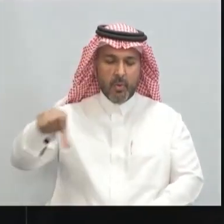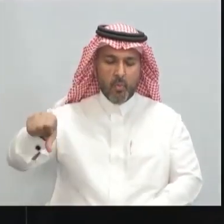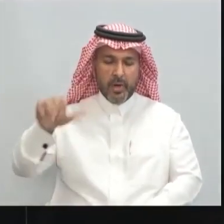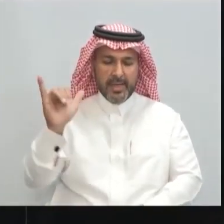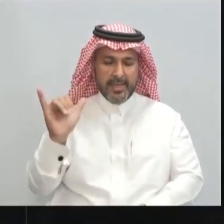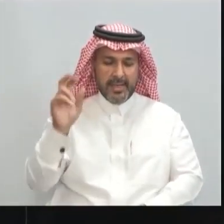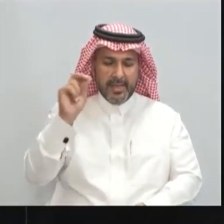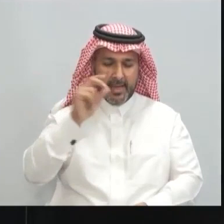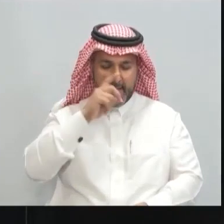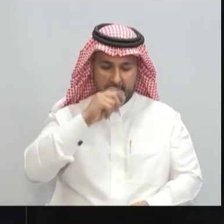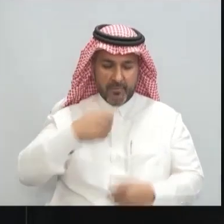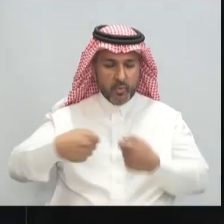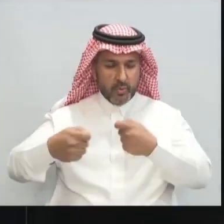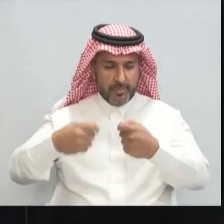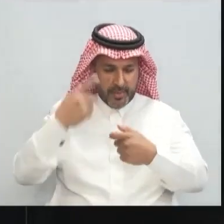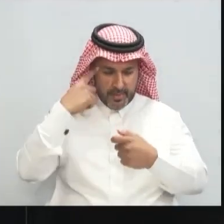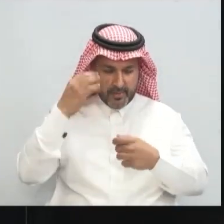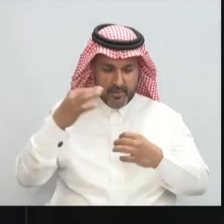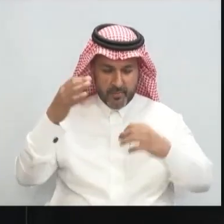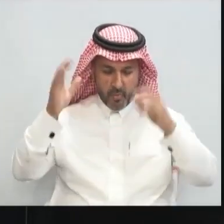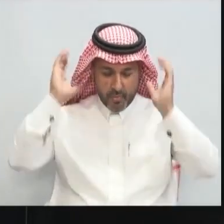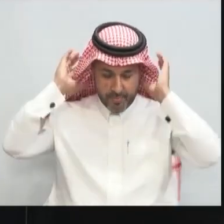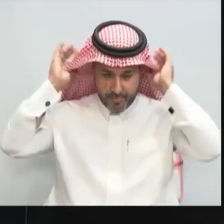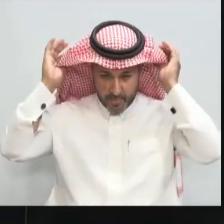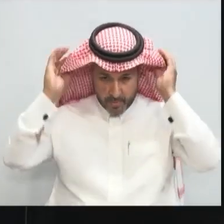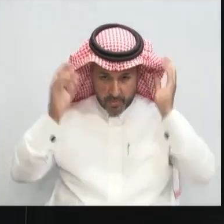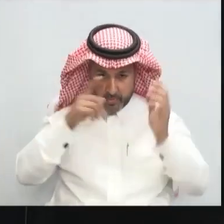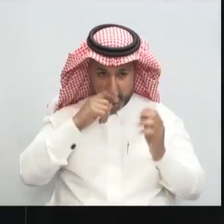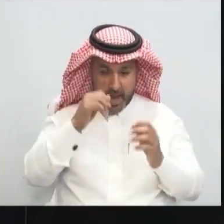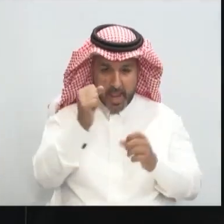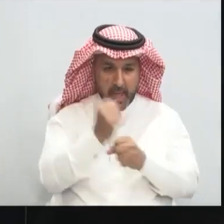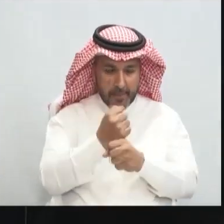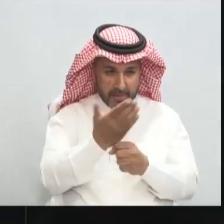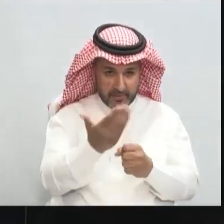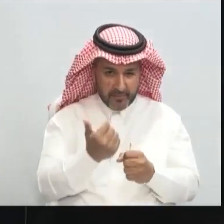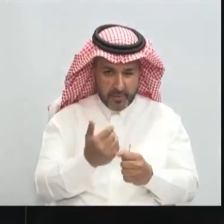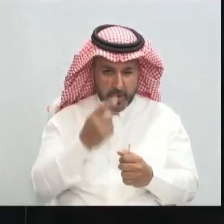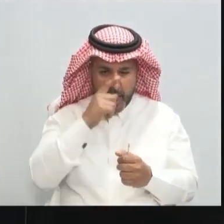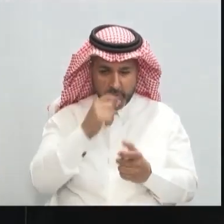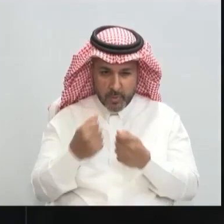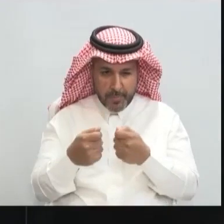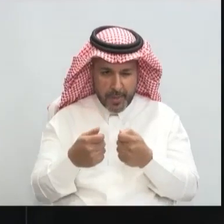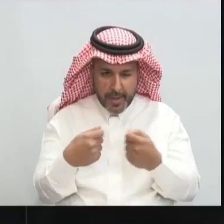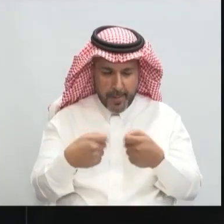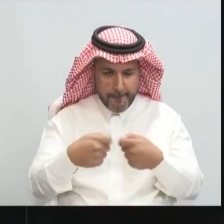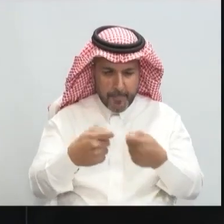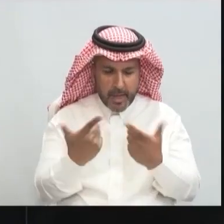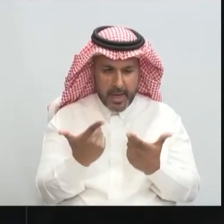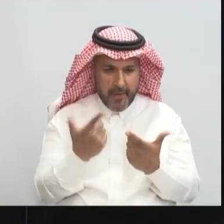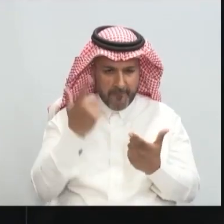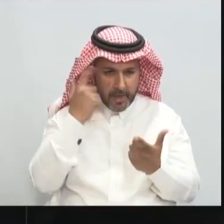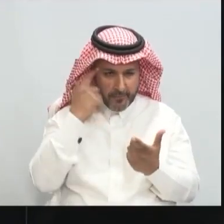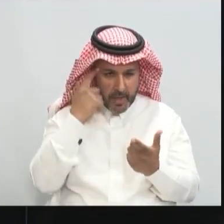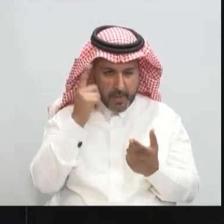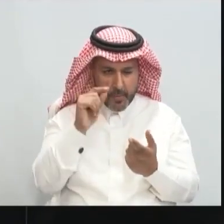كثير من المنظمات تهتم ب وتعين موظفين اصبح هنالك مدير المحتوى حتى لو المنظمه